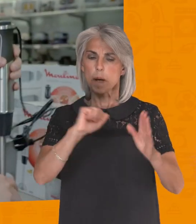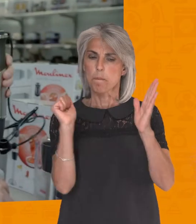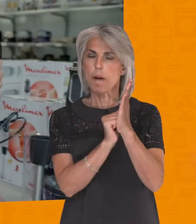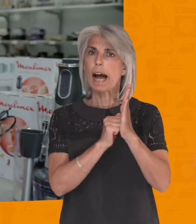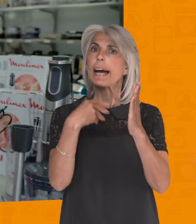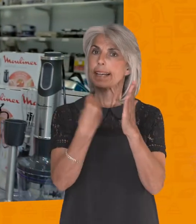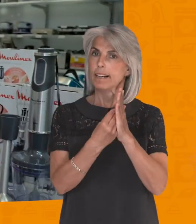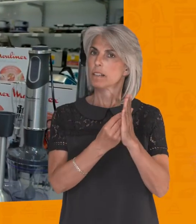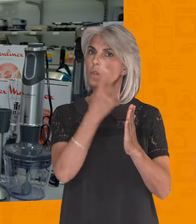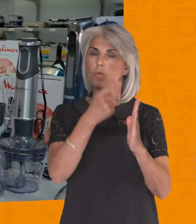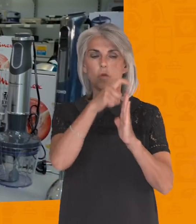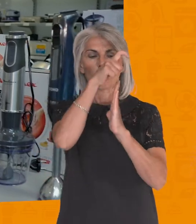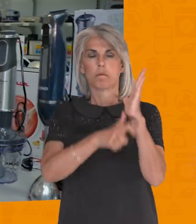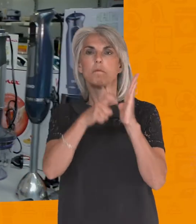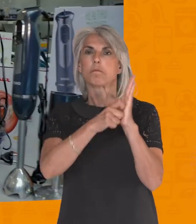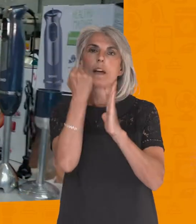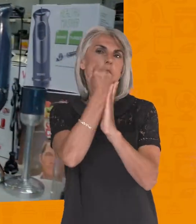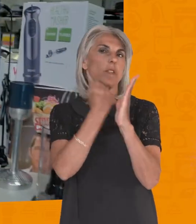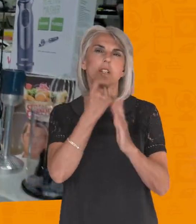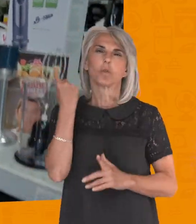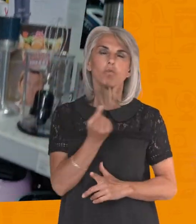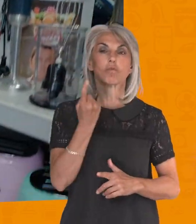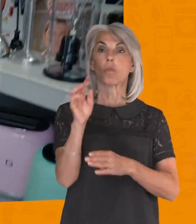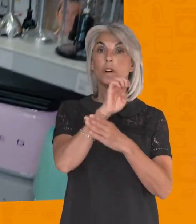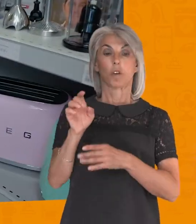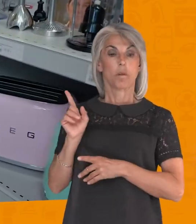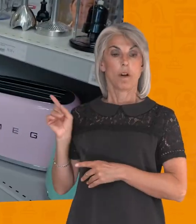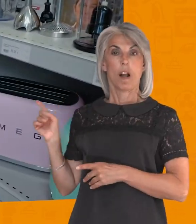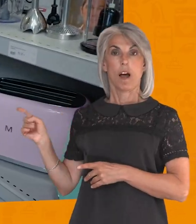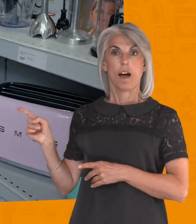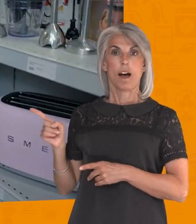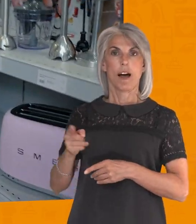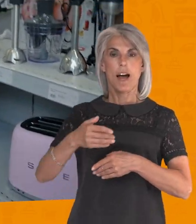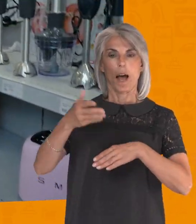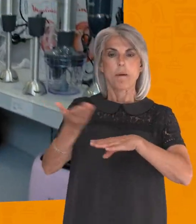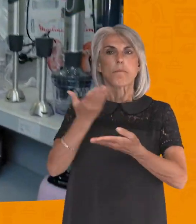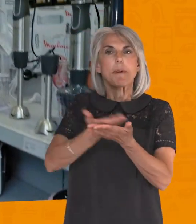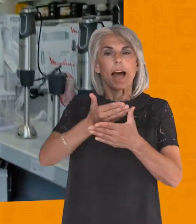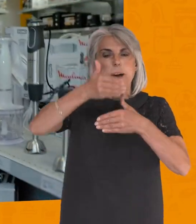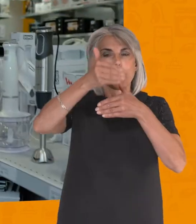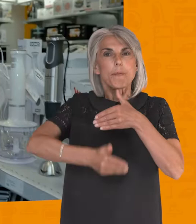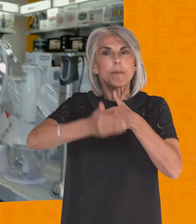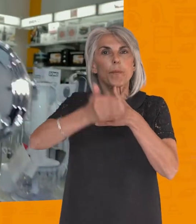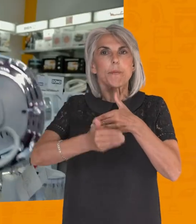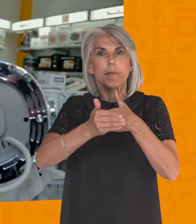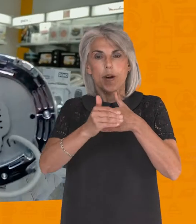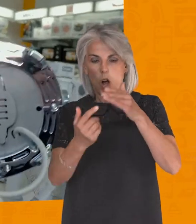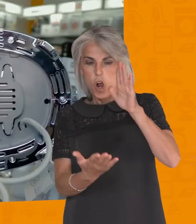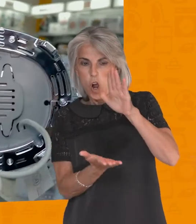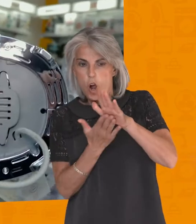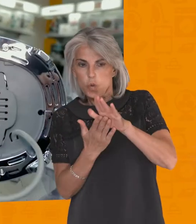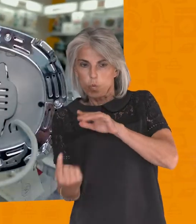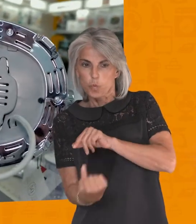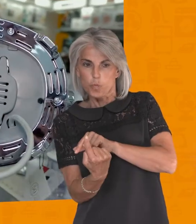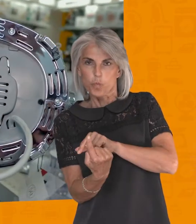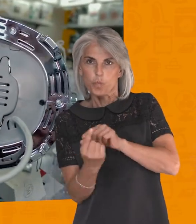une fiche signalétique une carte d'identité prenons par exemple voilà ce grille-pain smeg souvent en dessous voyez vous